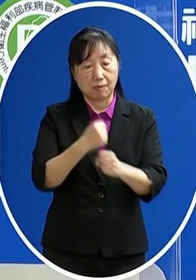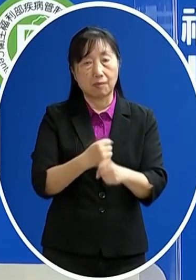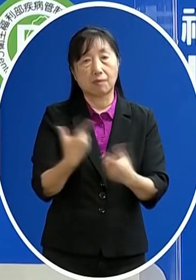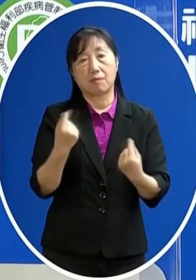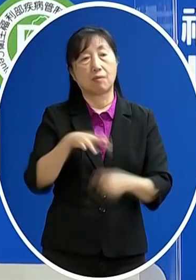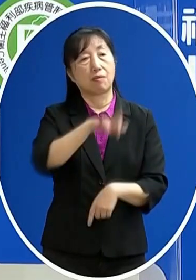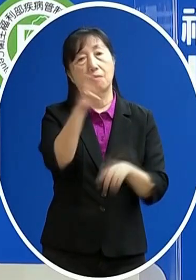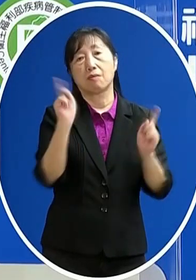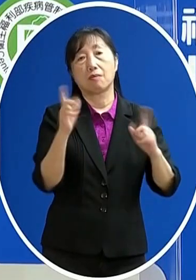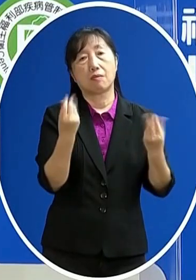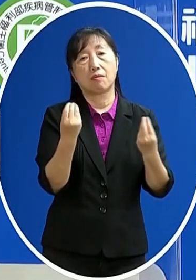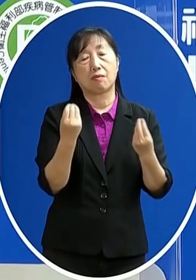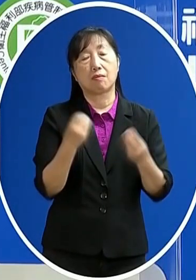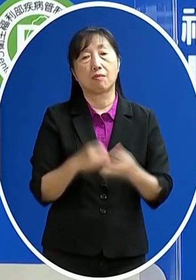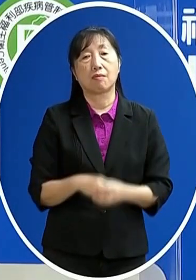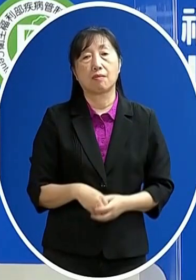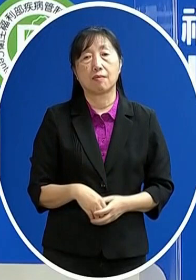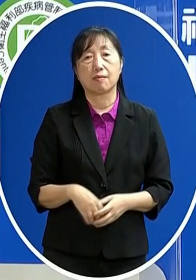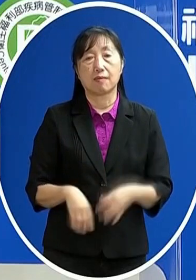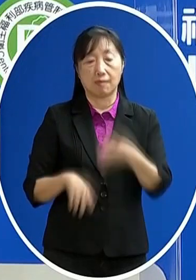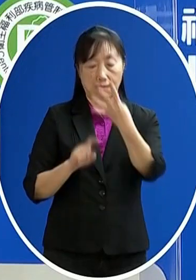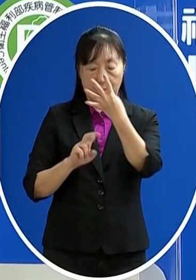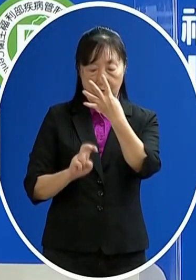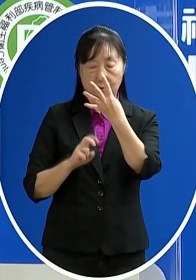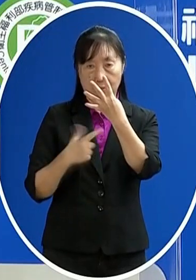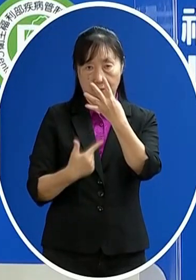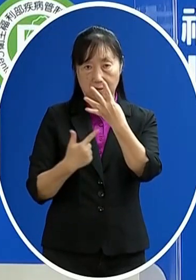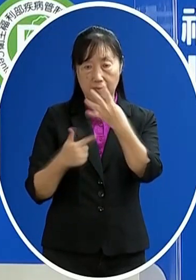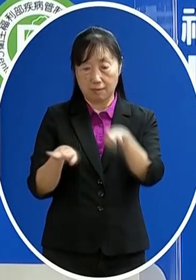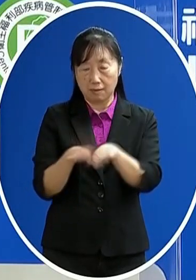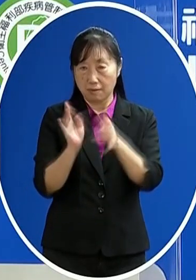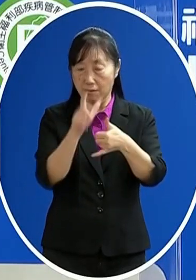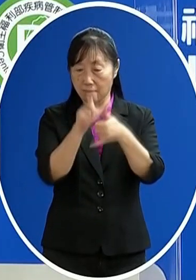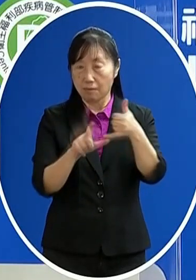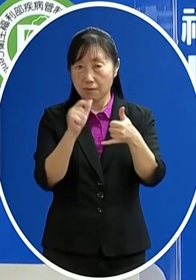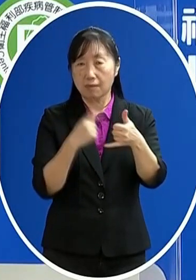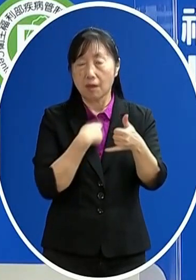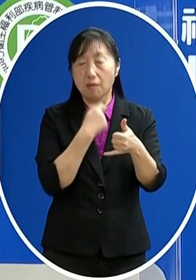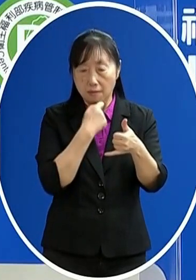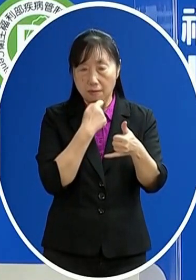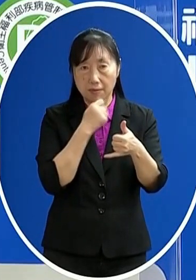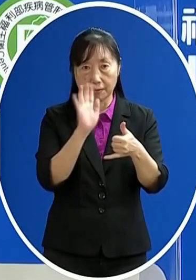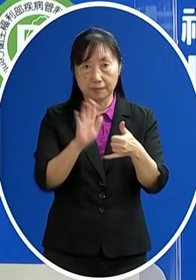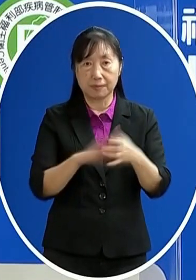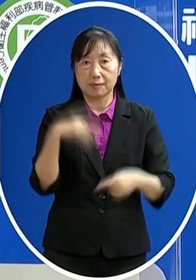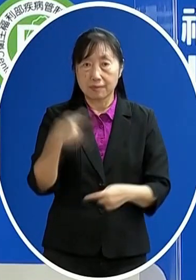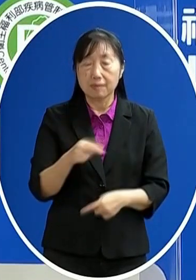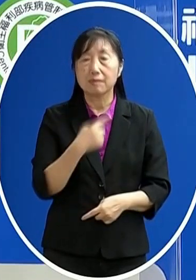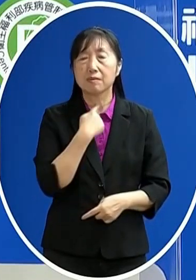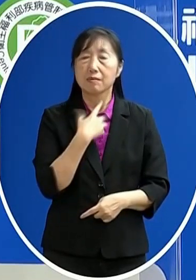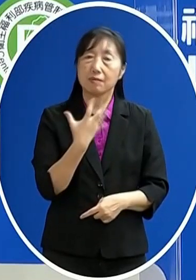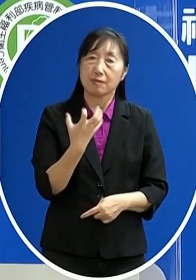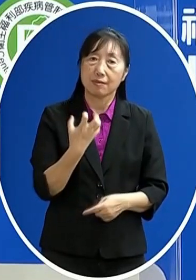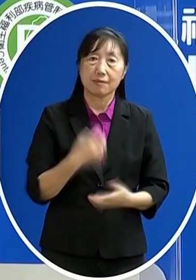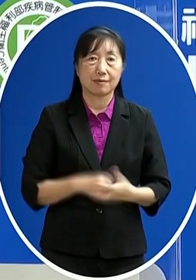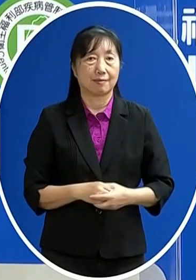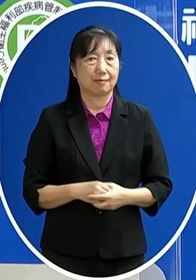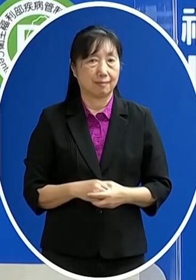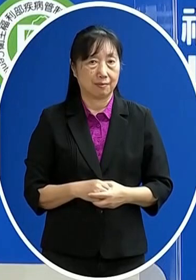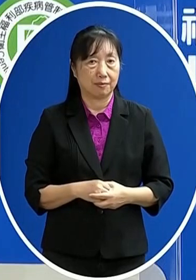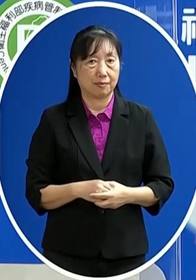史，近期了哈。那4月26日，她有出现轻微的咳嗽及喉咙痛的一个症